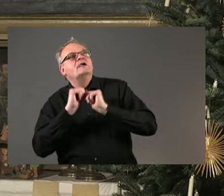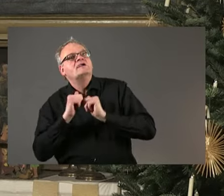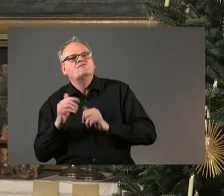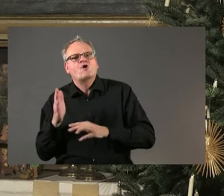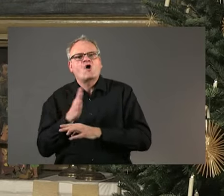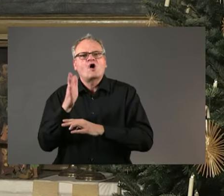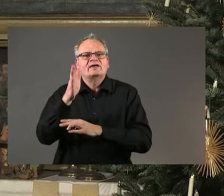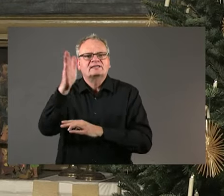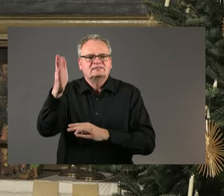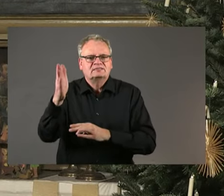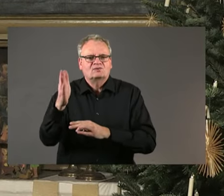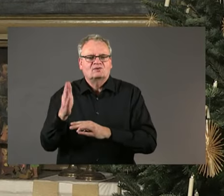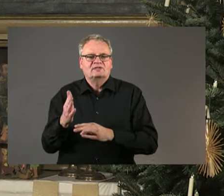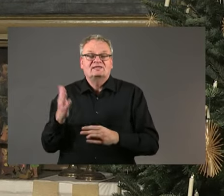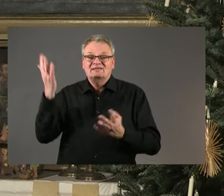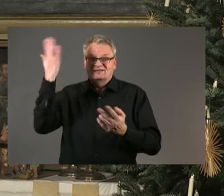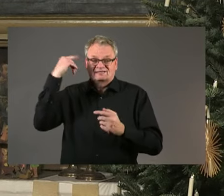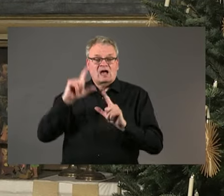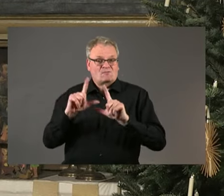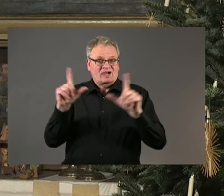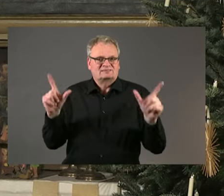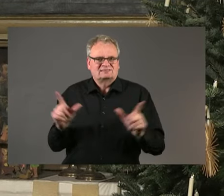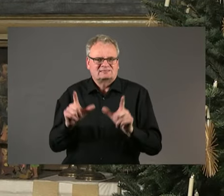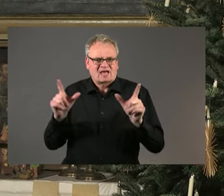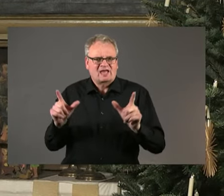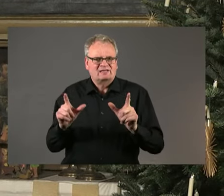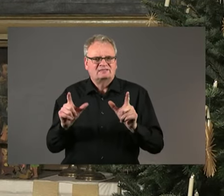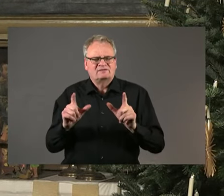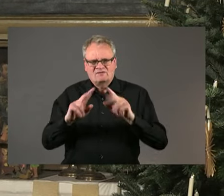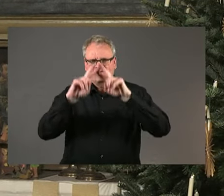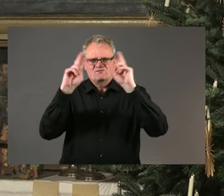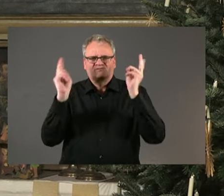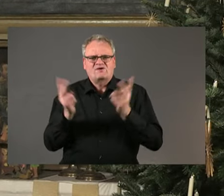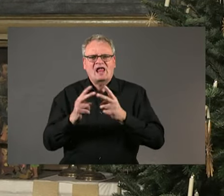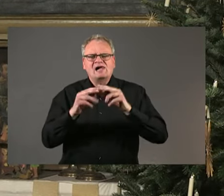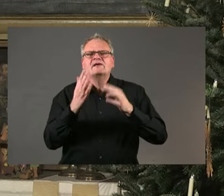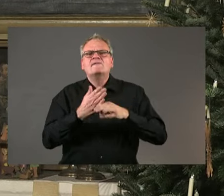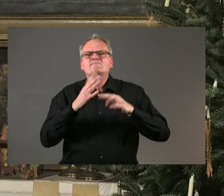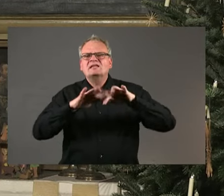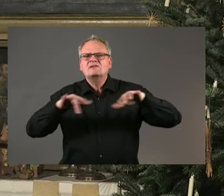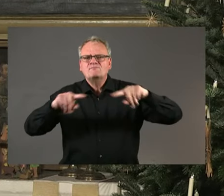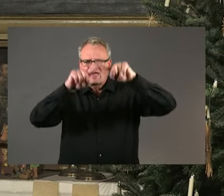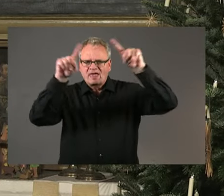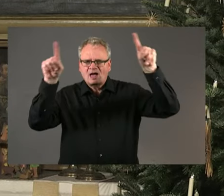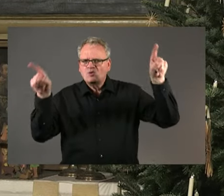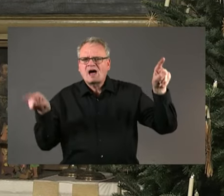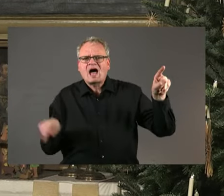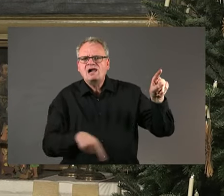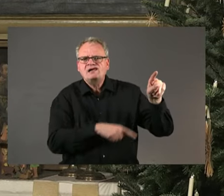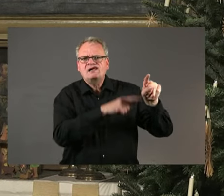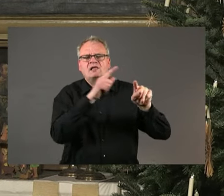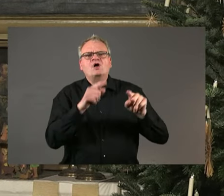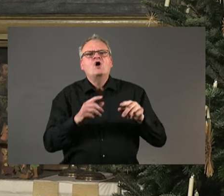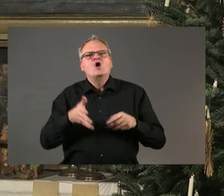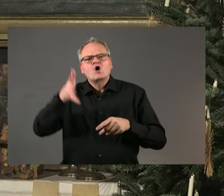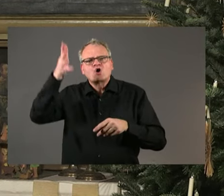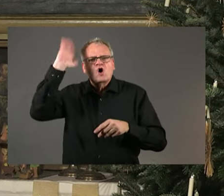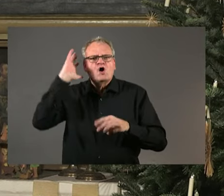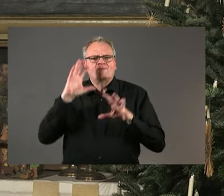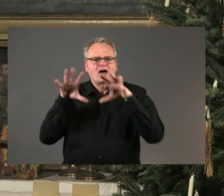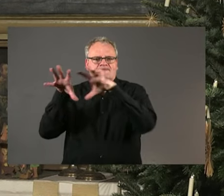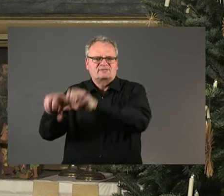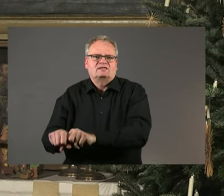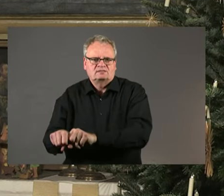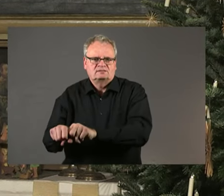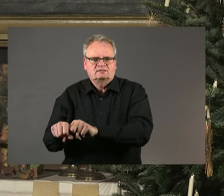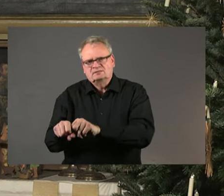Damals war die Welt rund um das Mittelmeer und weit darüber hinaus von den Römern besetzt. Das bedeutete für die Völker